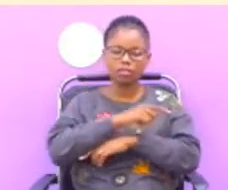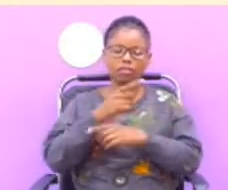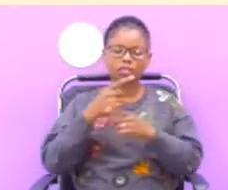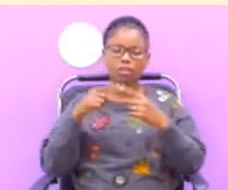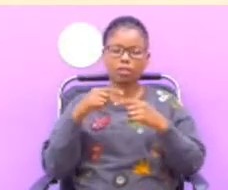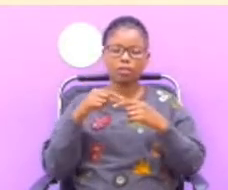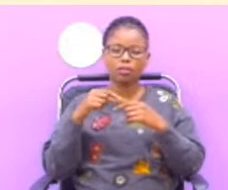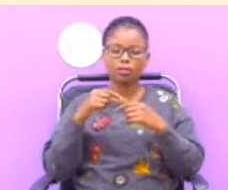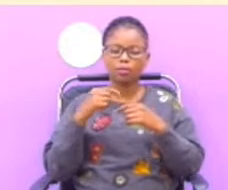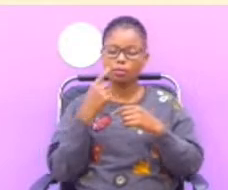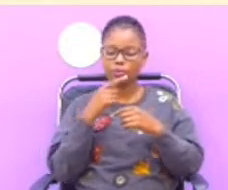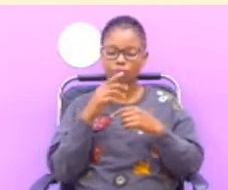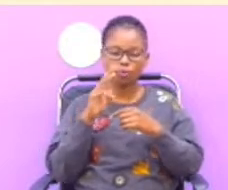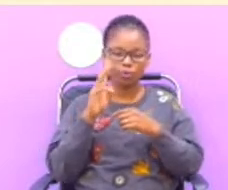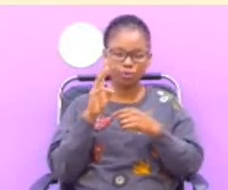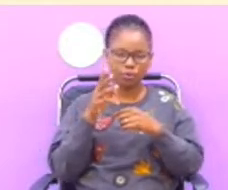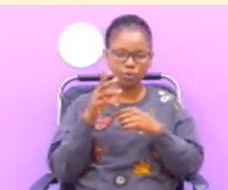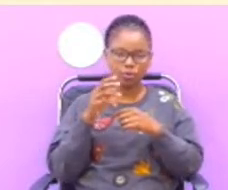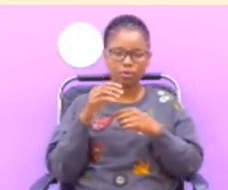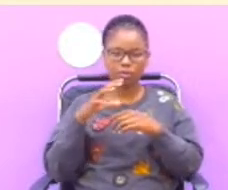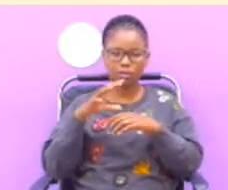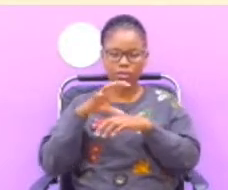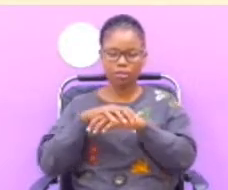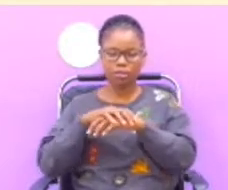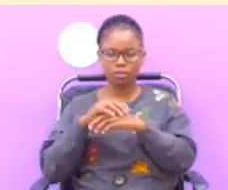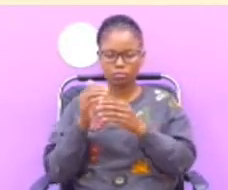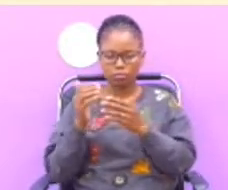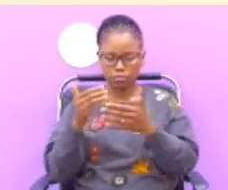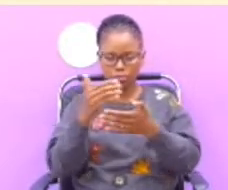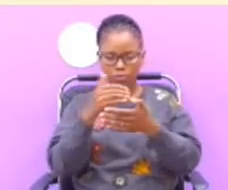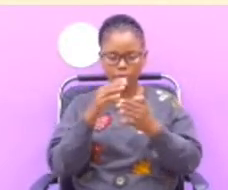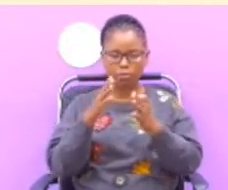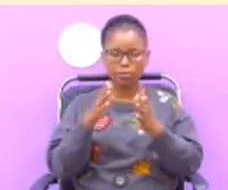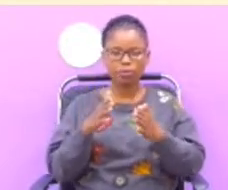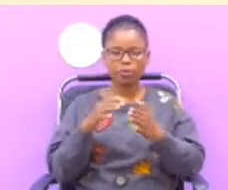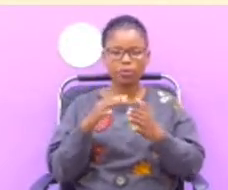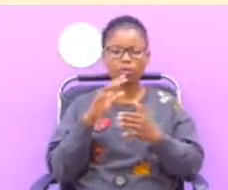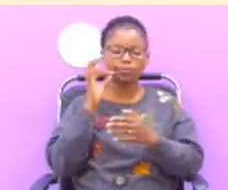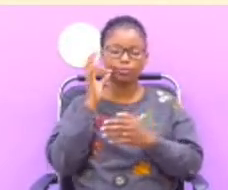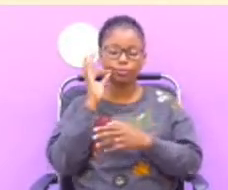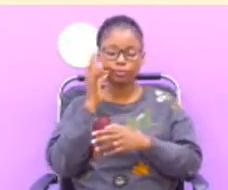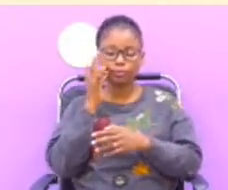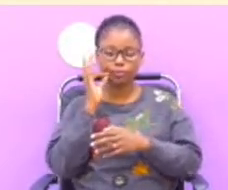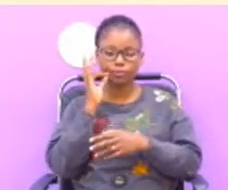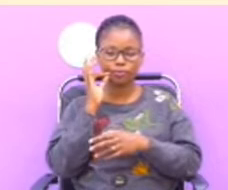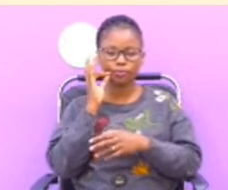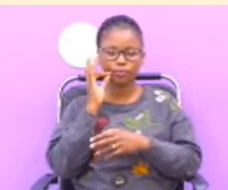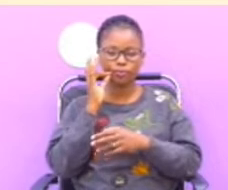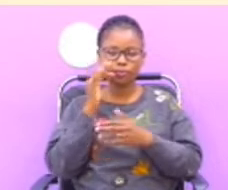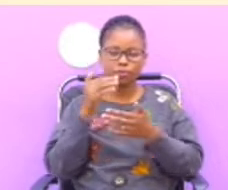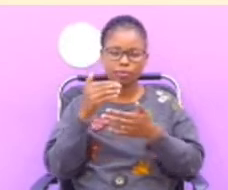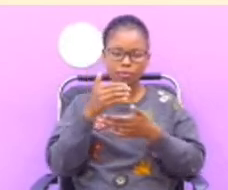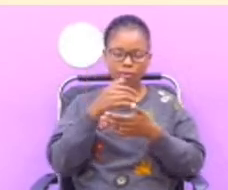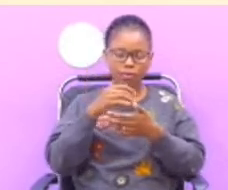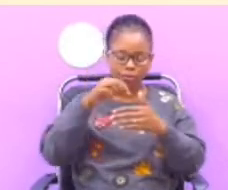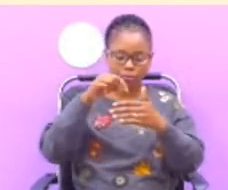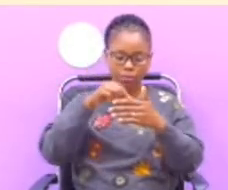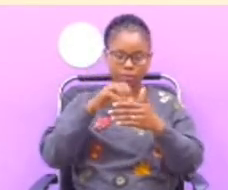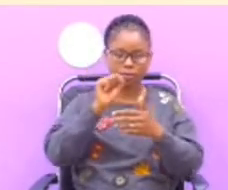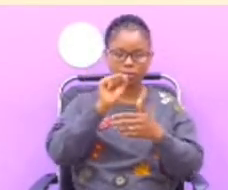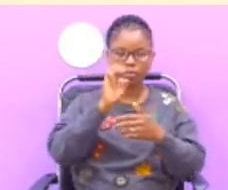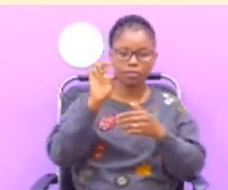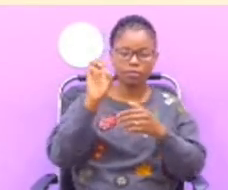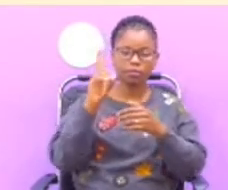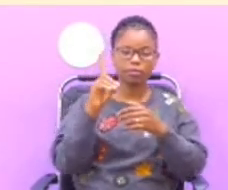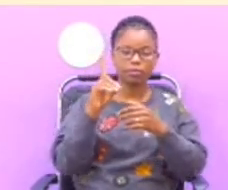mwenjihianyũ agakinyagĩrĩra mũgethi, na mũhihi wa thabibũ akinyagĩrĩre mũhuri wa mbeũ, na